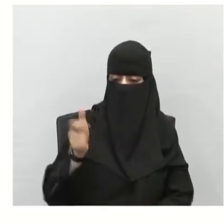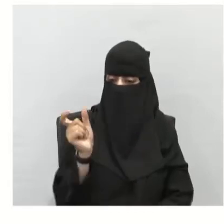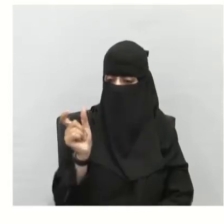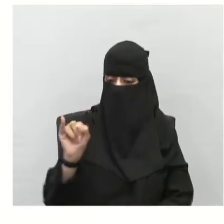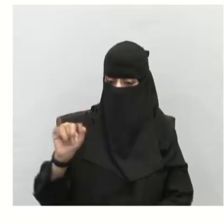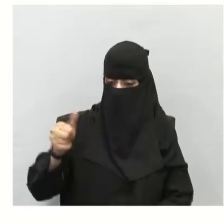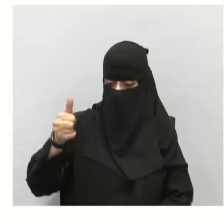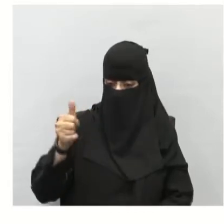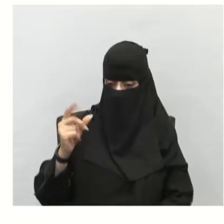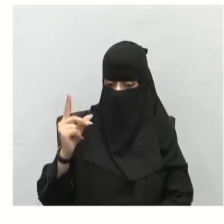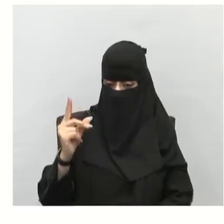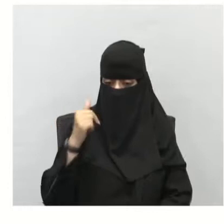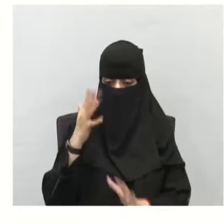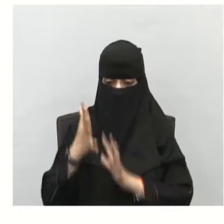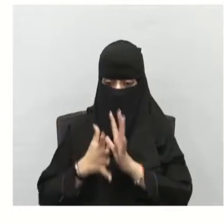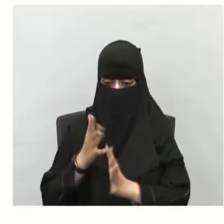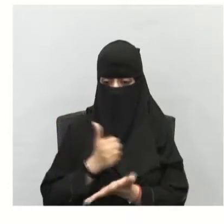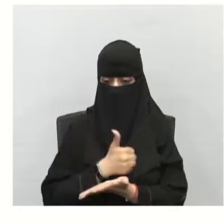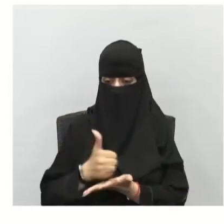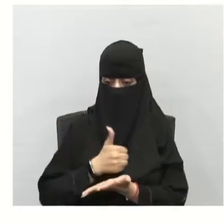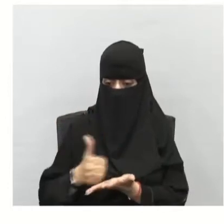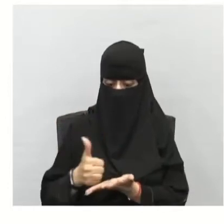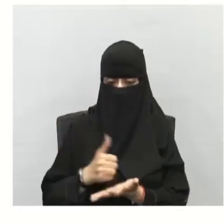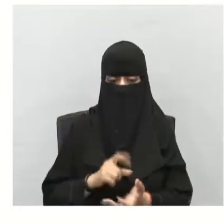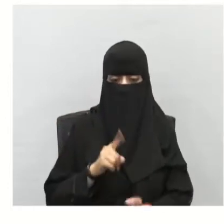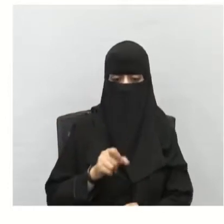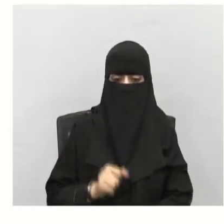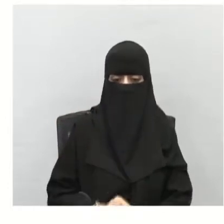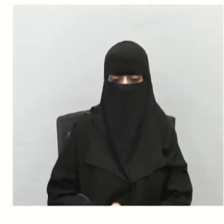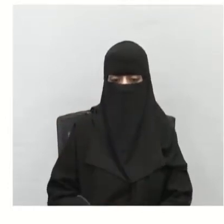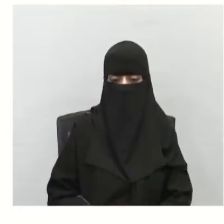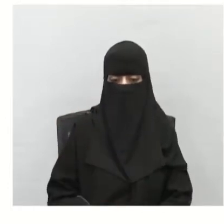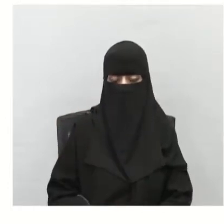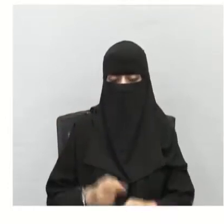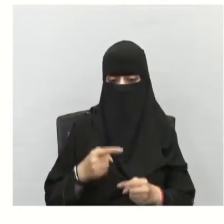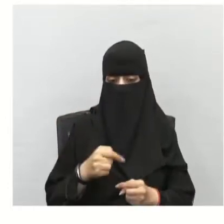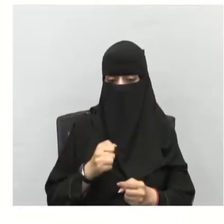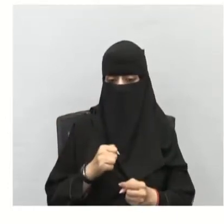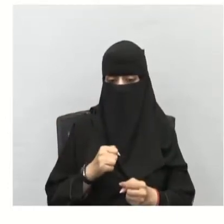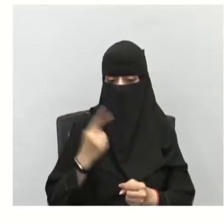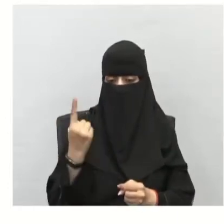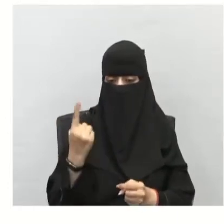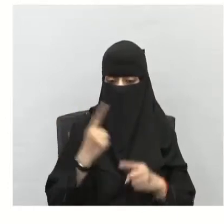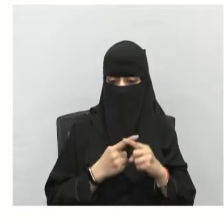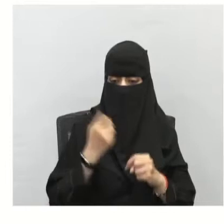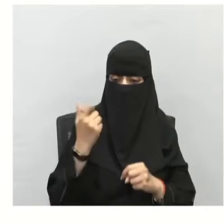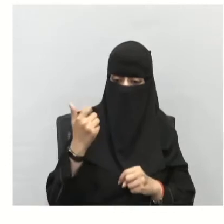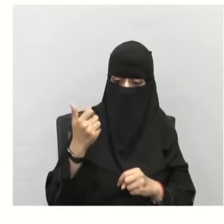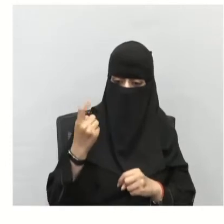معي جيدا، هنا ورقة واحدة من فئة العشرة تساوي ماذا؟ 10.